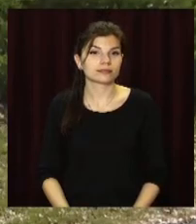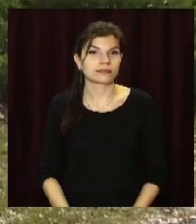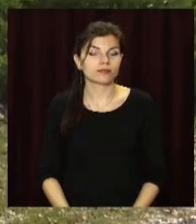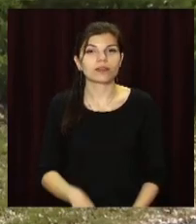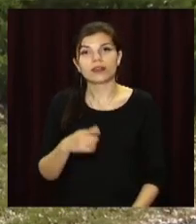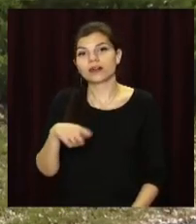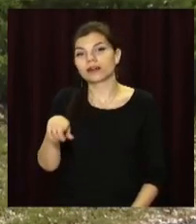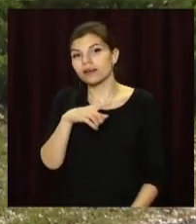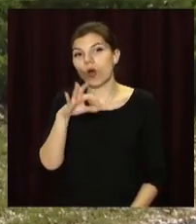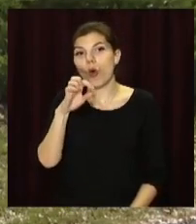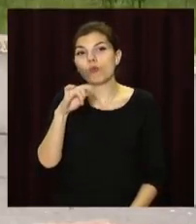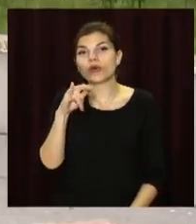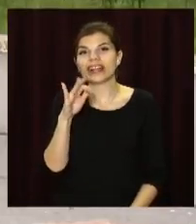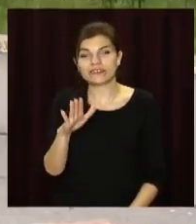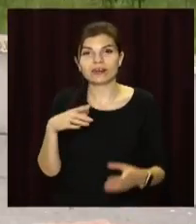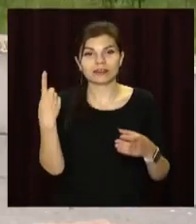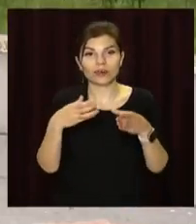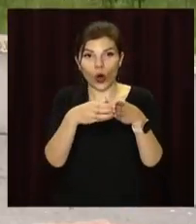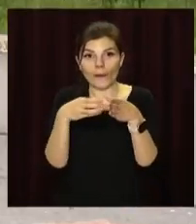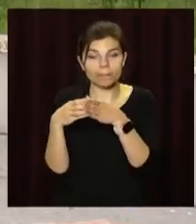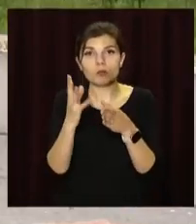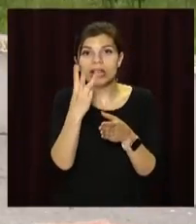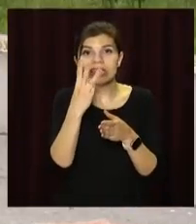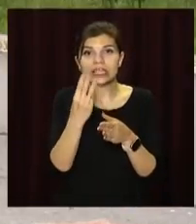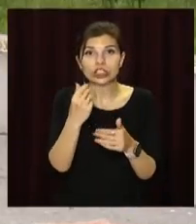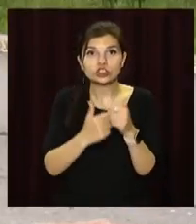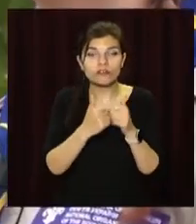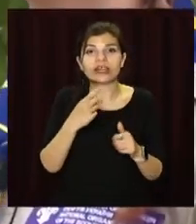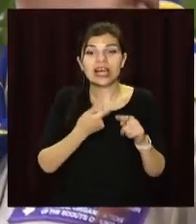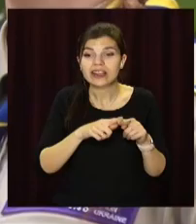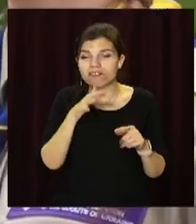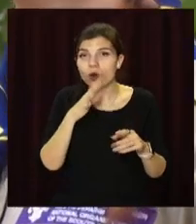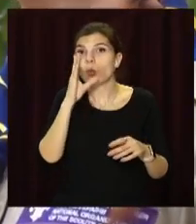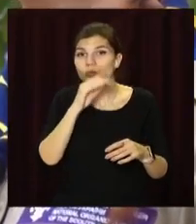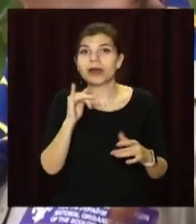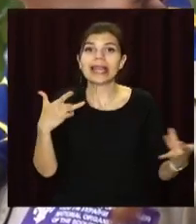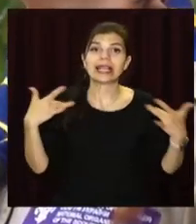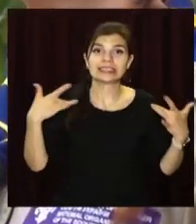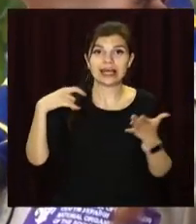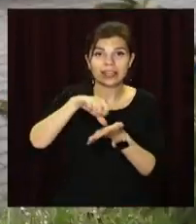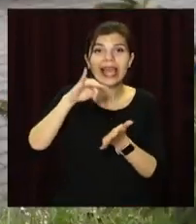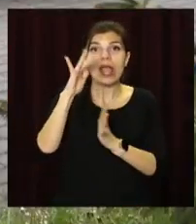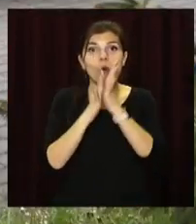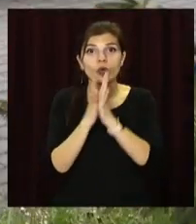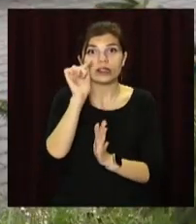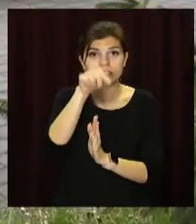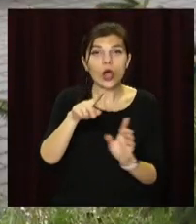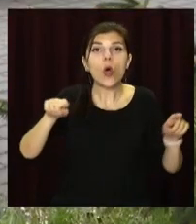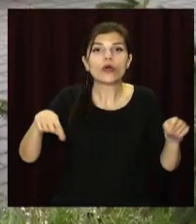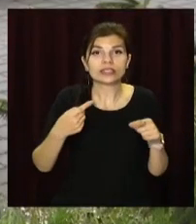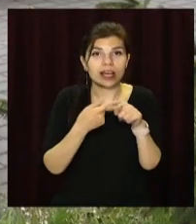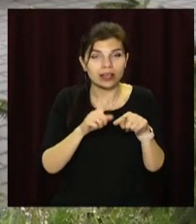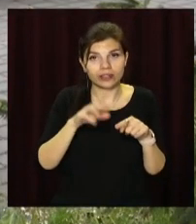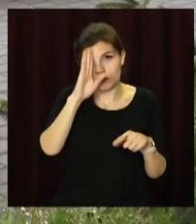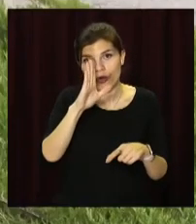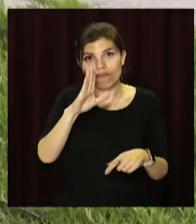Команди школярів Обухівської громади змагатимуться 3 дні. За цей час встигнуть і на сцені побувати, і у лісі, каже організатор